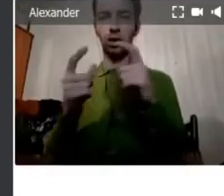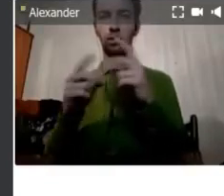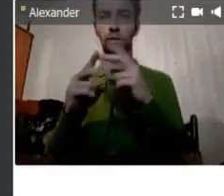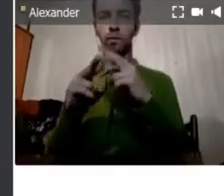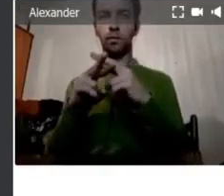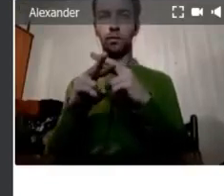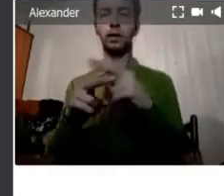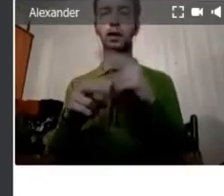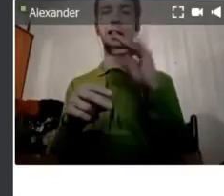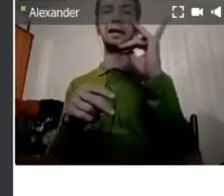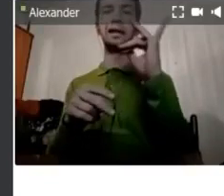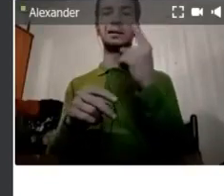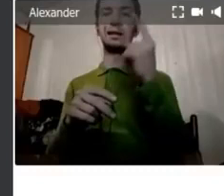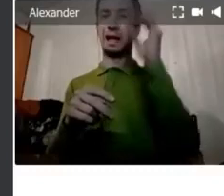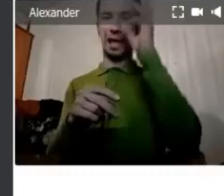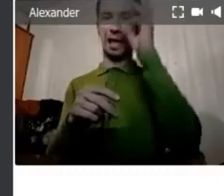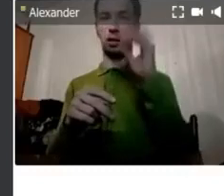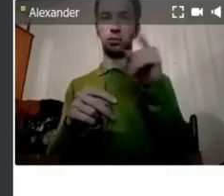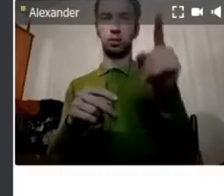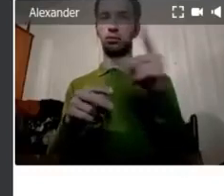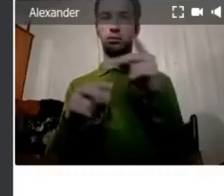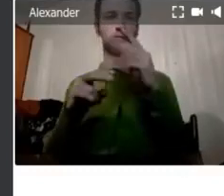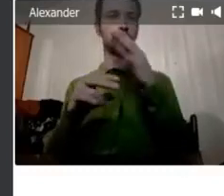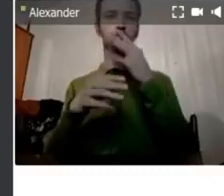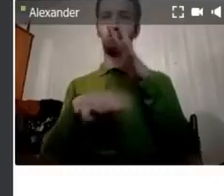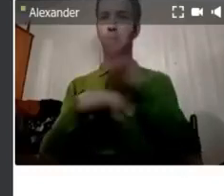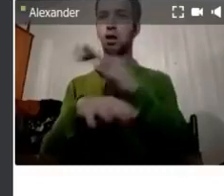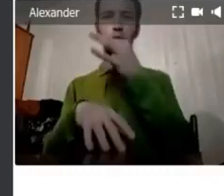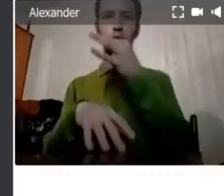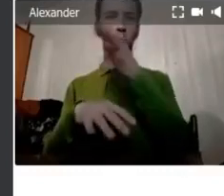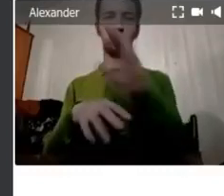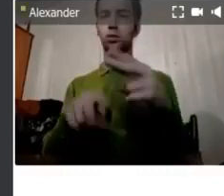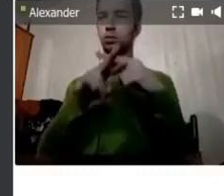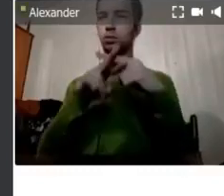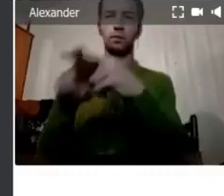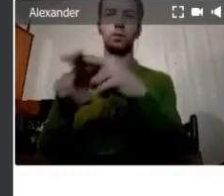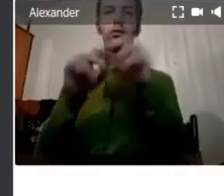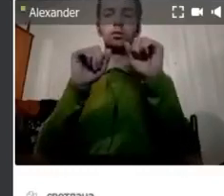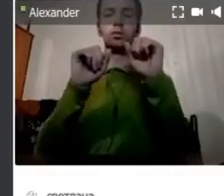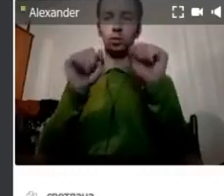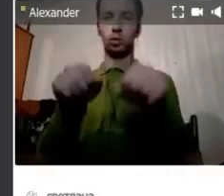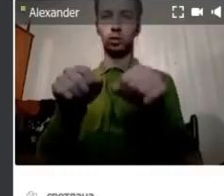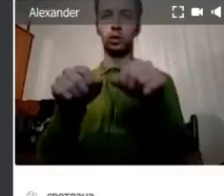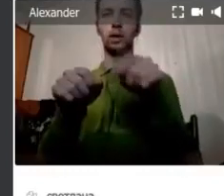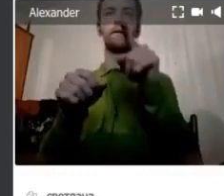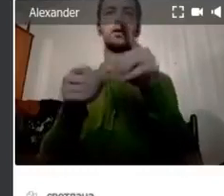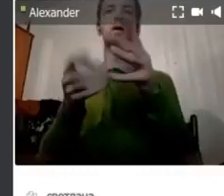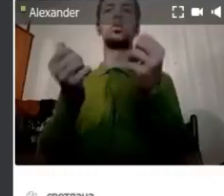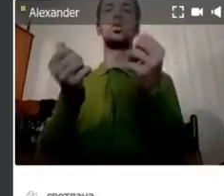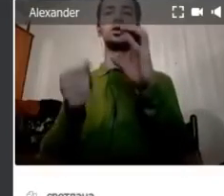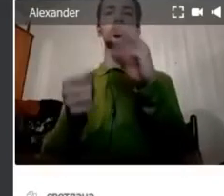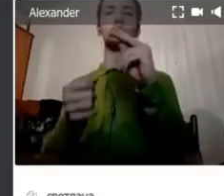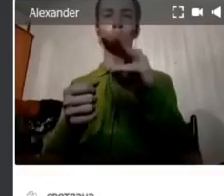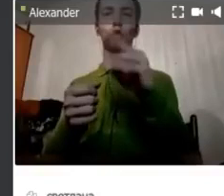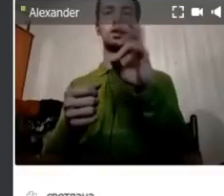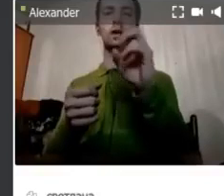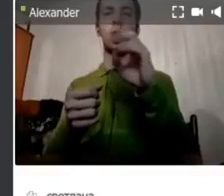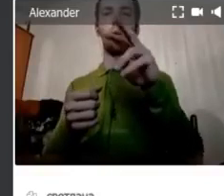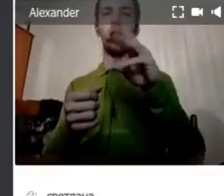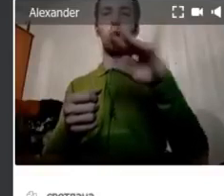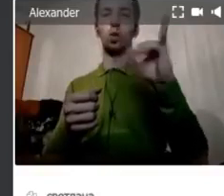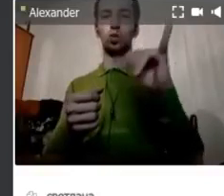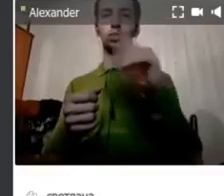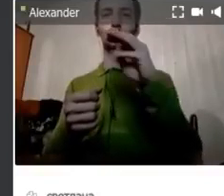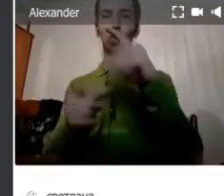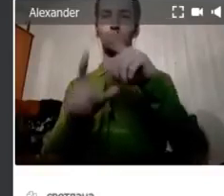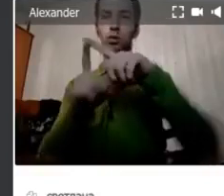выставленного счета делаете перевод. То есть здесь все как обычно. Почему долго переводят деньги на счета банковские? Здесь